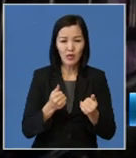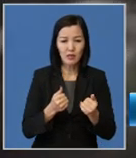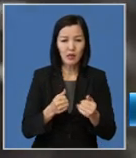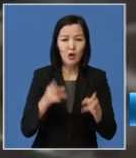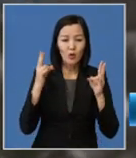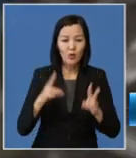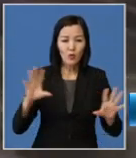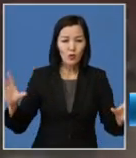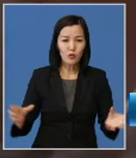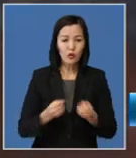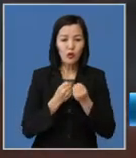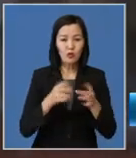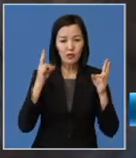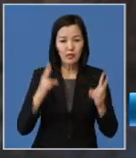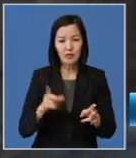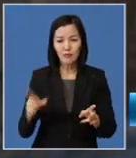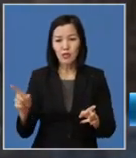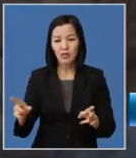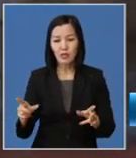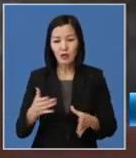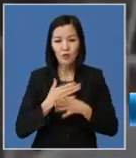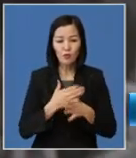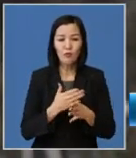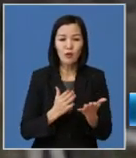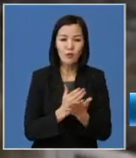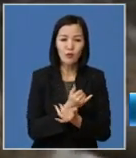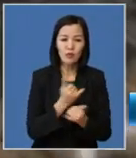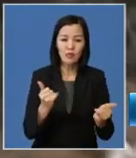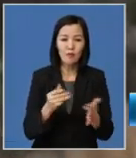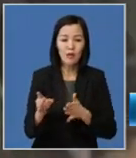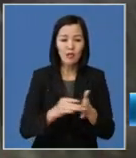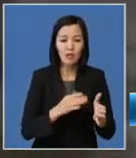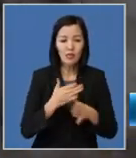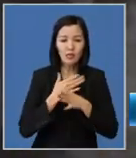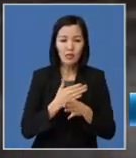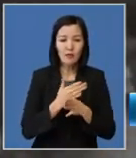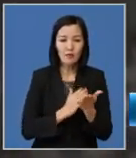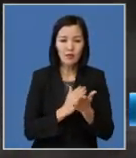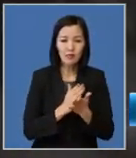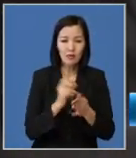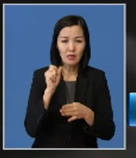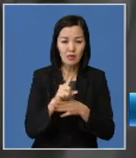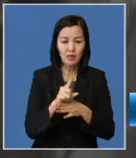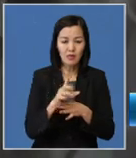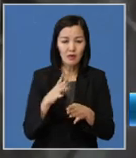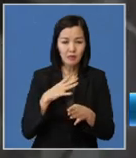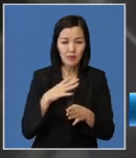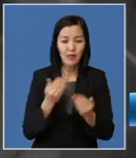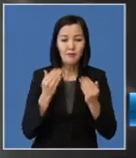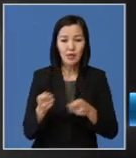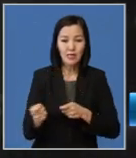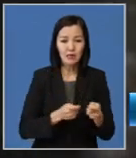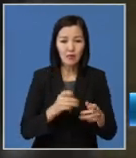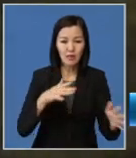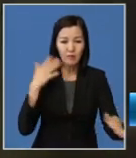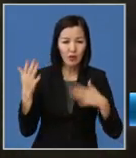жеткен құтқарушылар зардап шеккендерге алғашқы көмек көрсетіп, жедел жәрдем қызметкерлеріне тапсырған. Қазір жергілікті билік